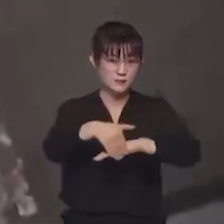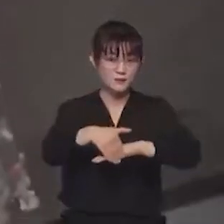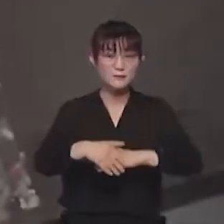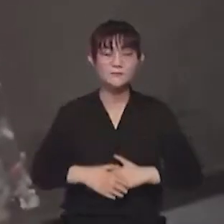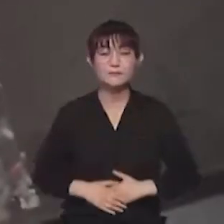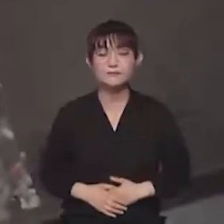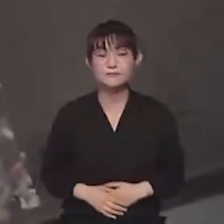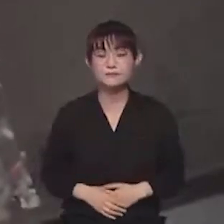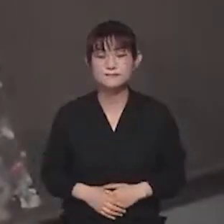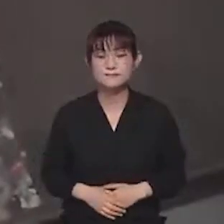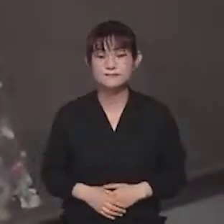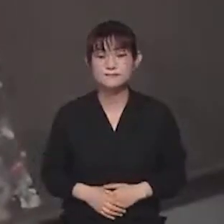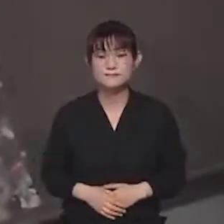KBC 박성호입니다